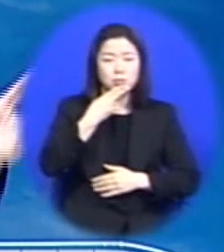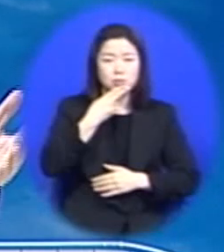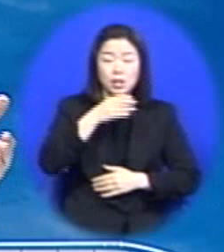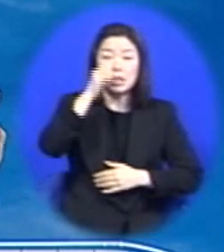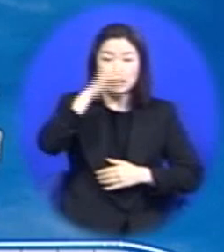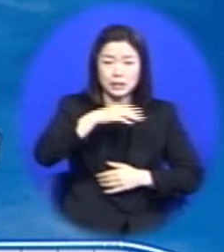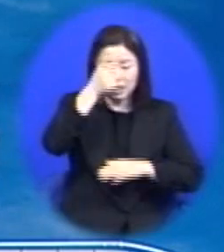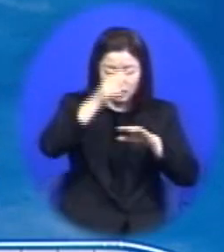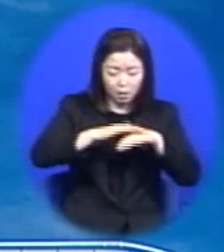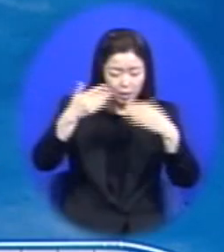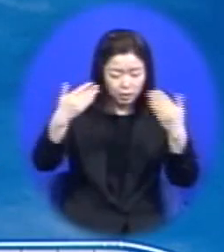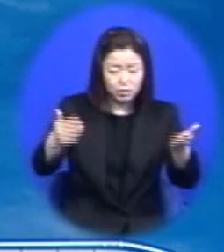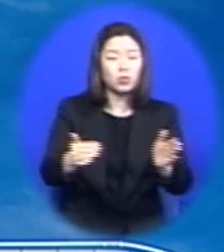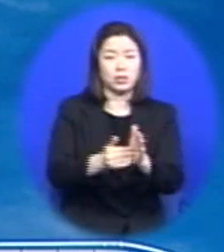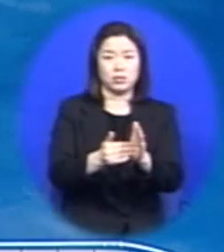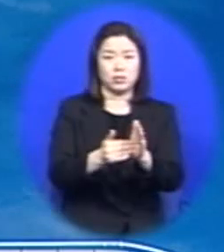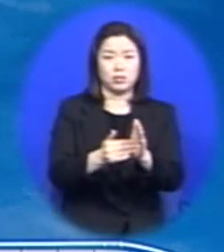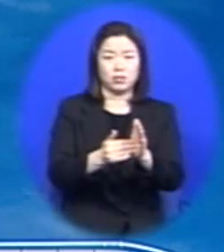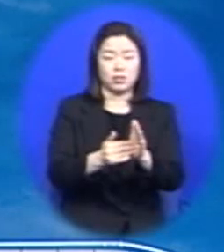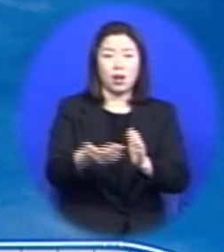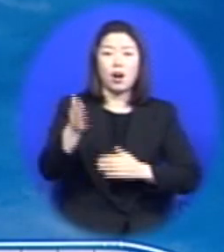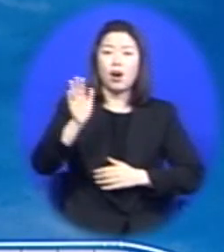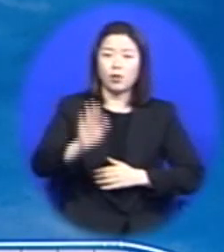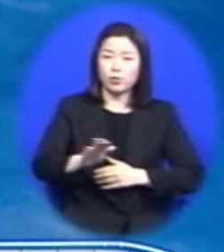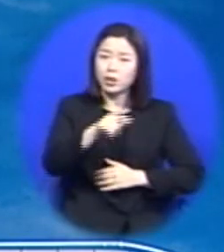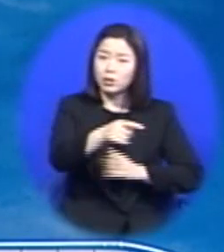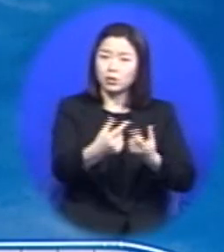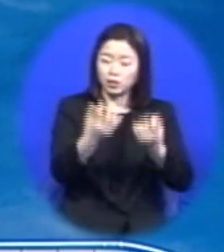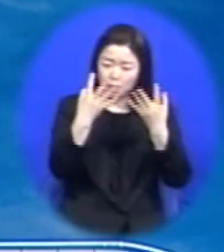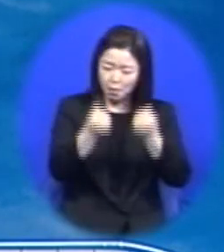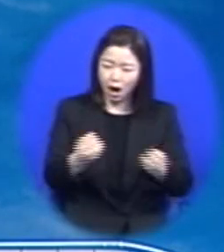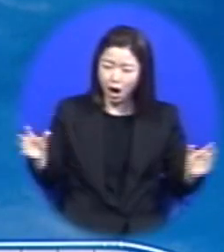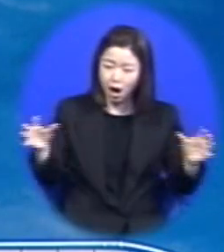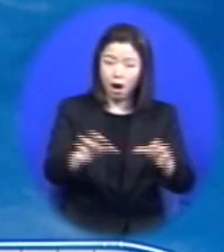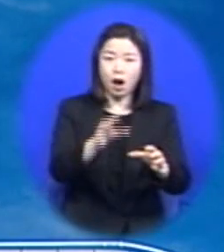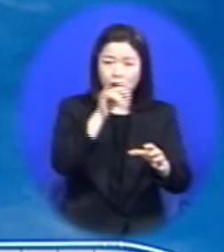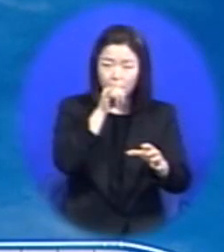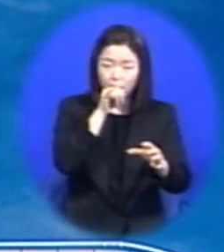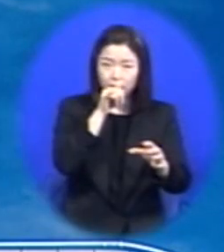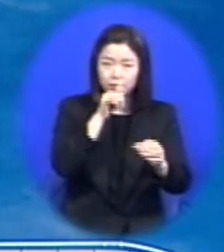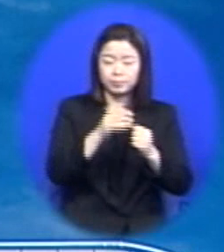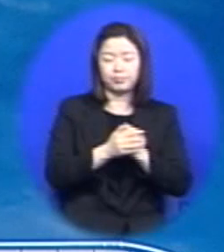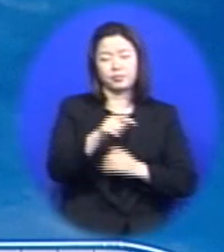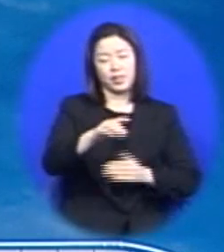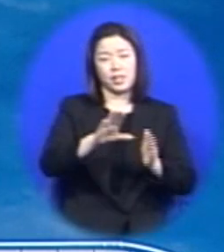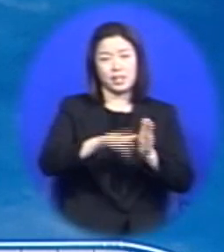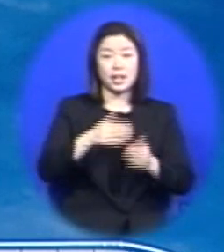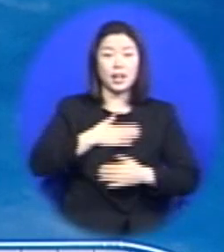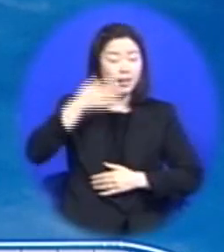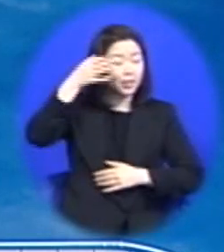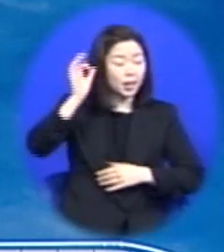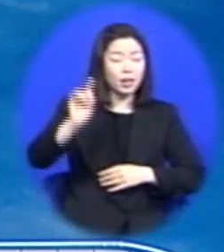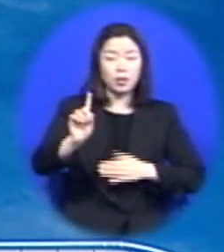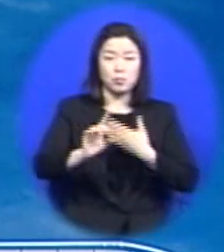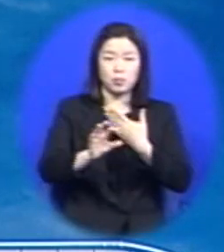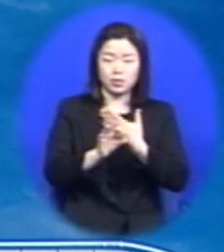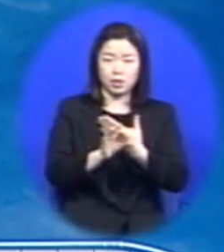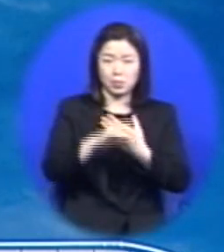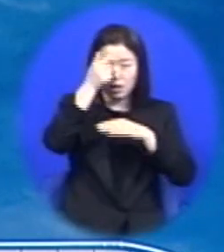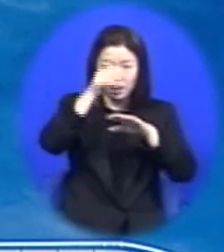드리고 끝이에요. 그런데 그렇게 많이 모이는 거예요. 그때 제가 깨달은 것이 예배